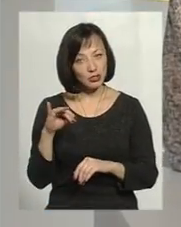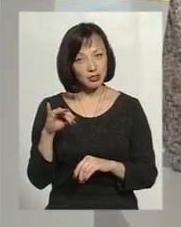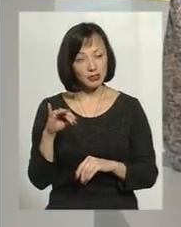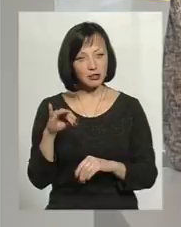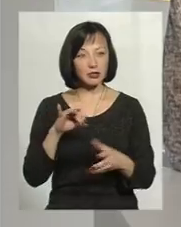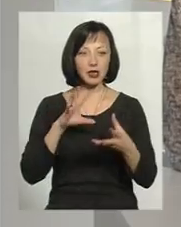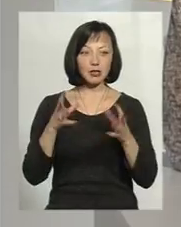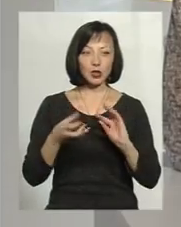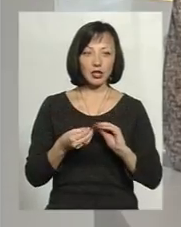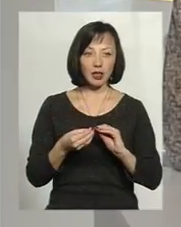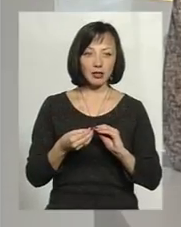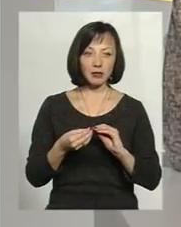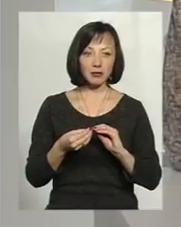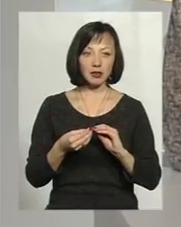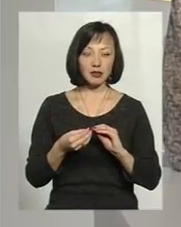за результатами